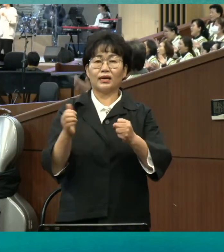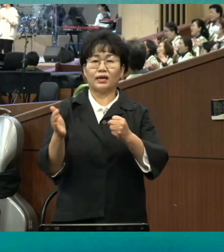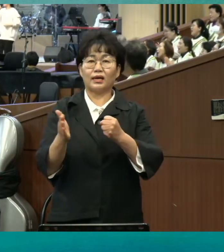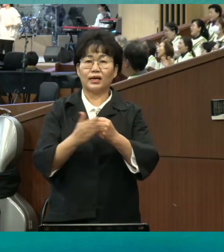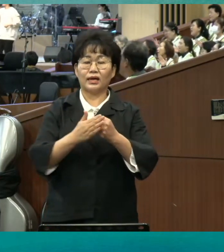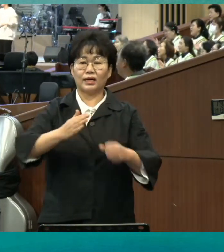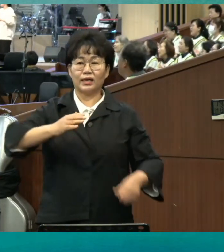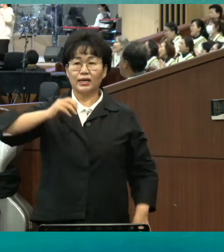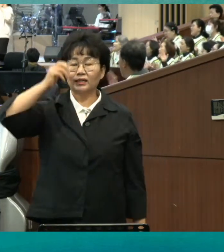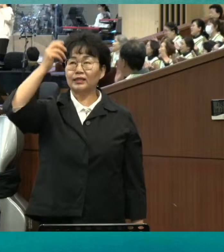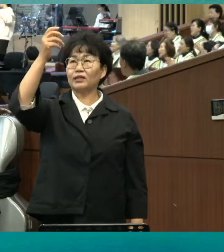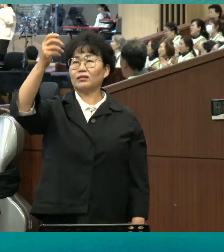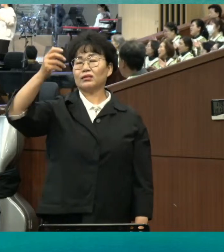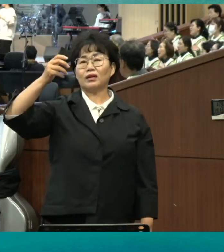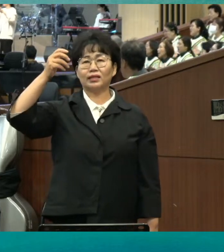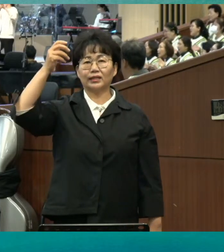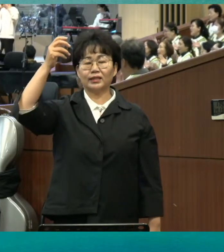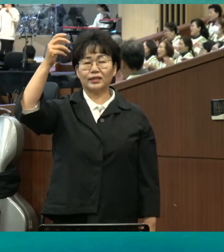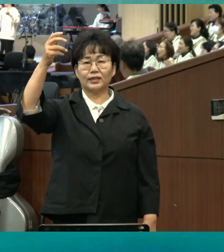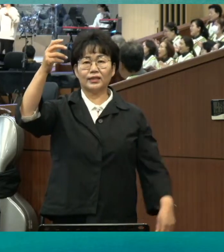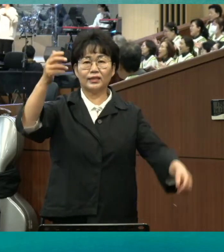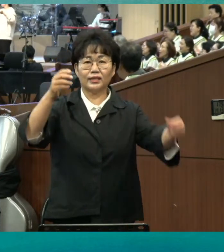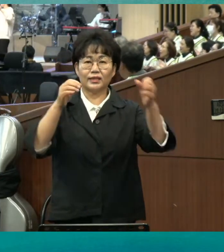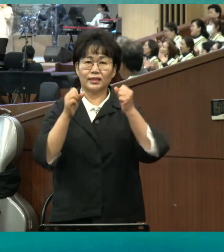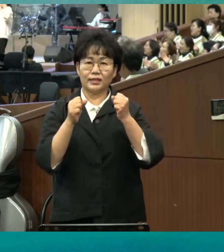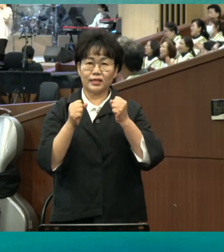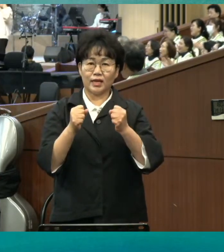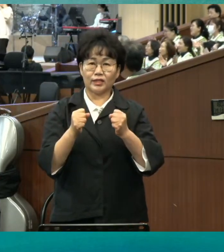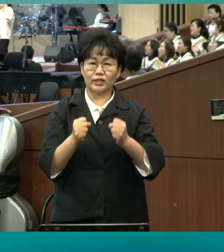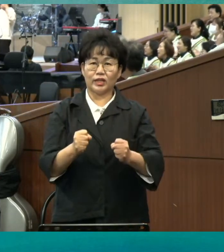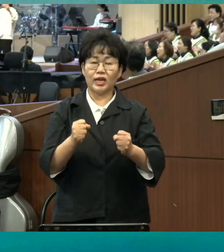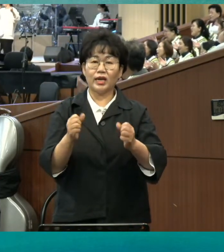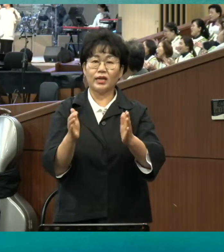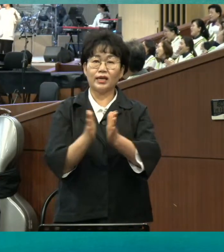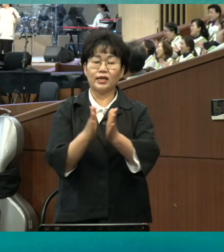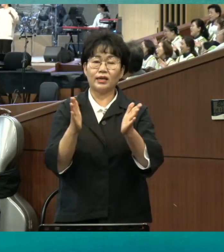계시네. 성령이 계시네.